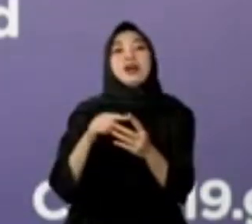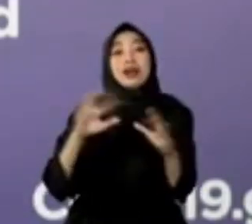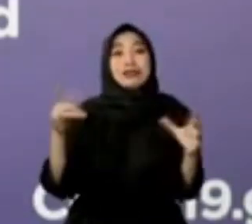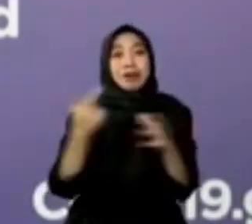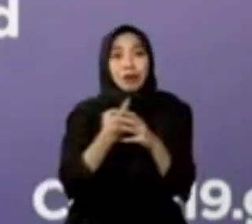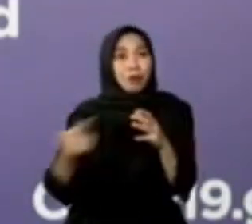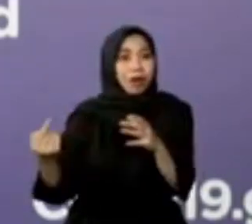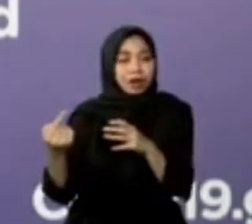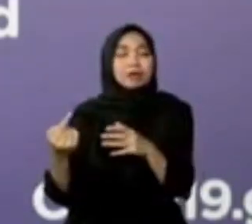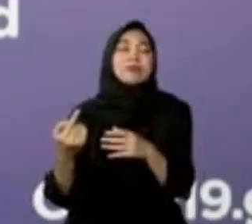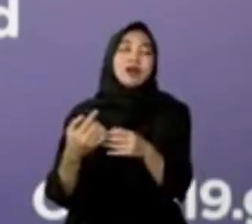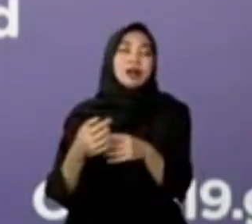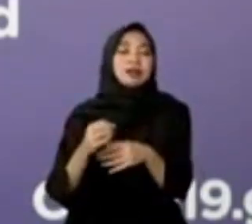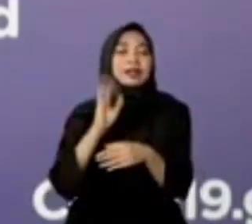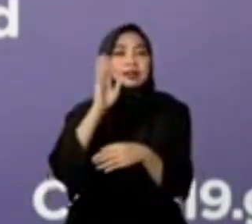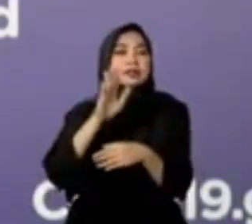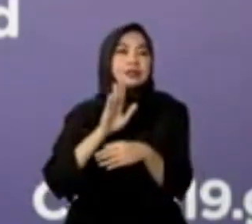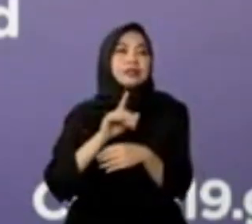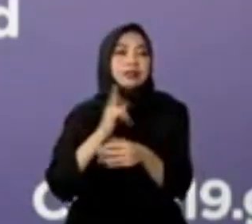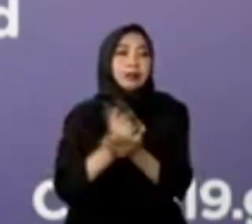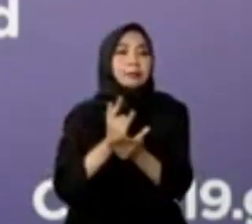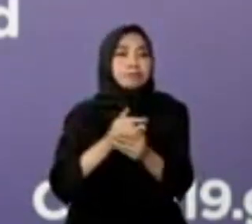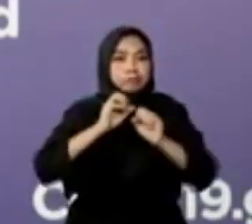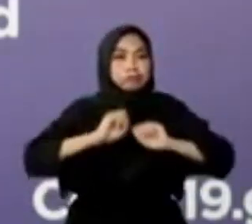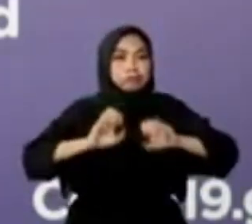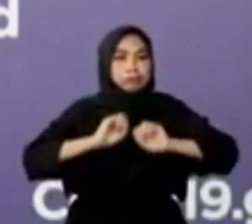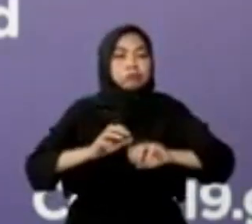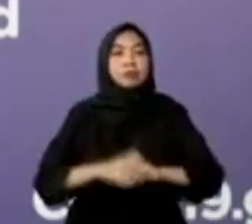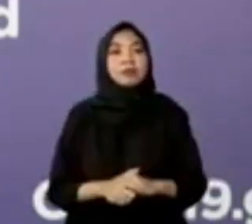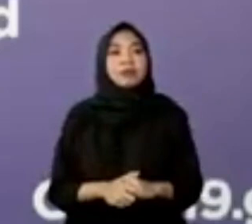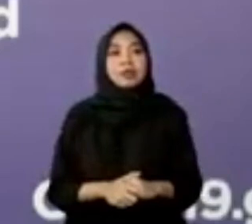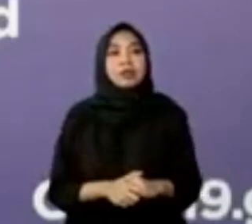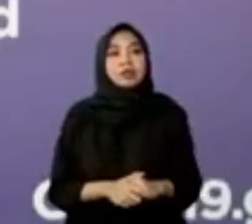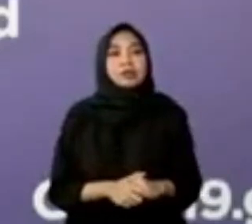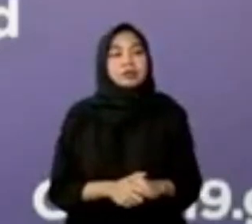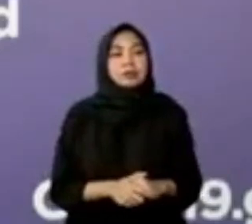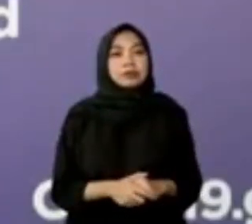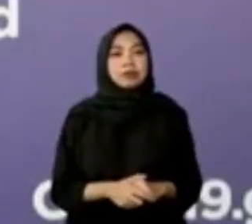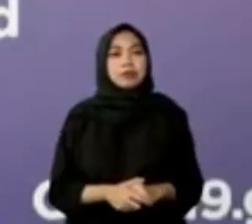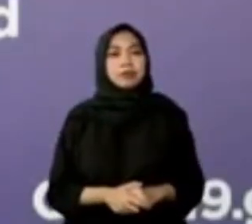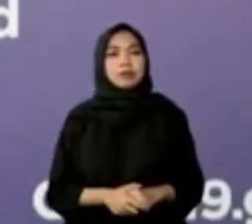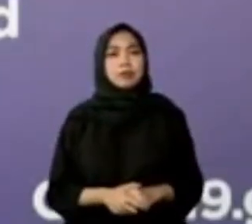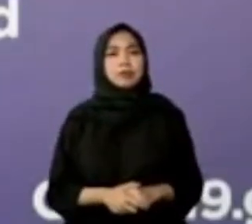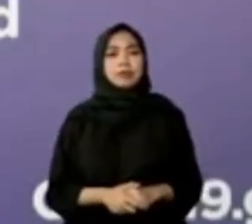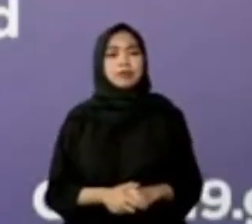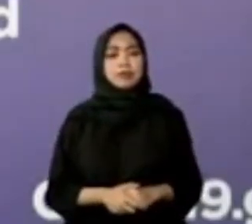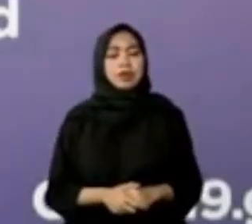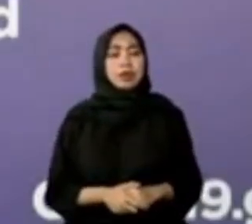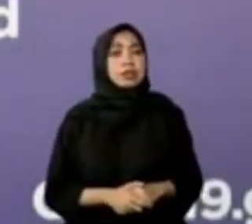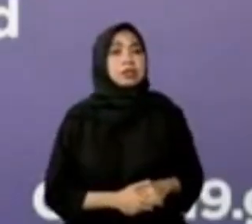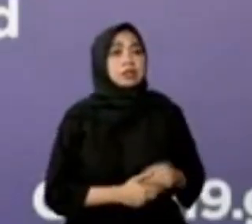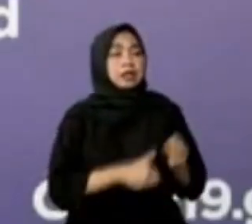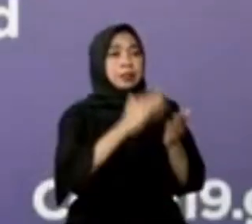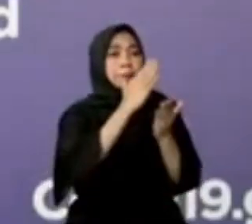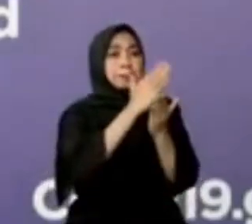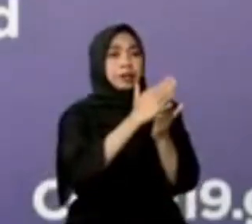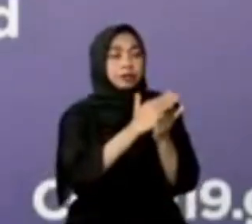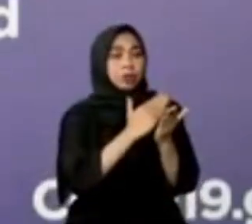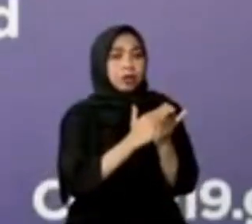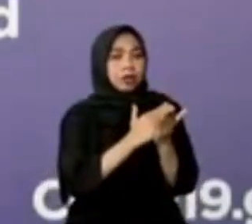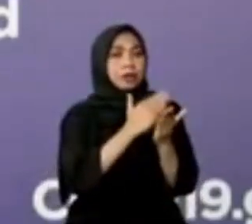juga untuk pekerja di kantor, pemerintah tetap berjalan sesuai dengan peraturan yang diterbitkan